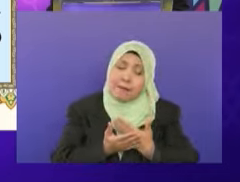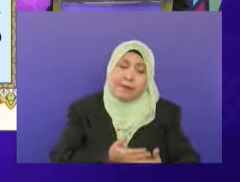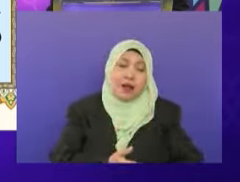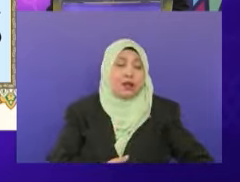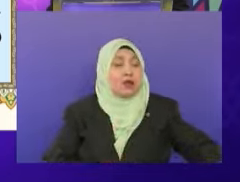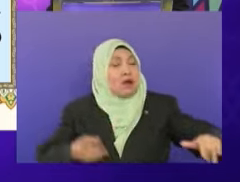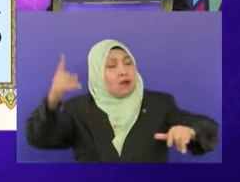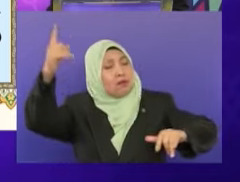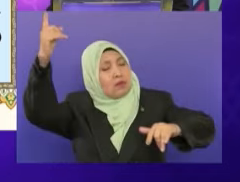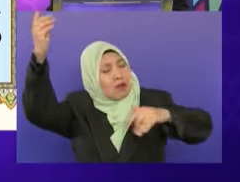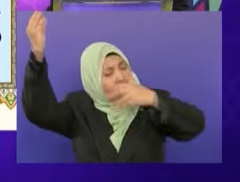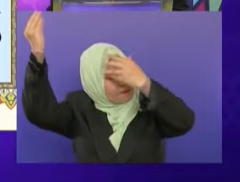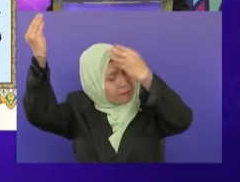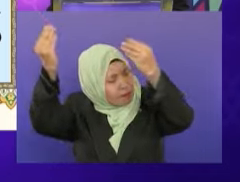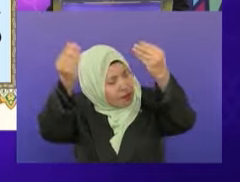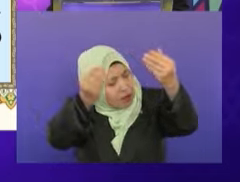طيبات ما